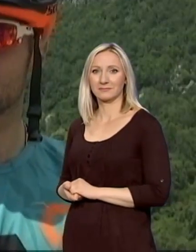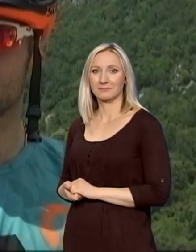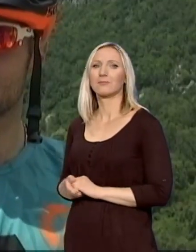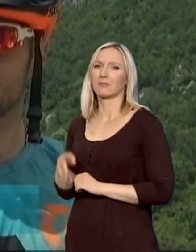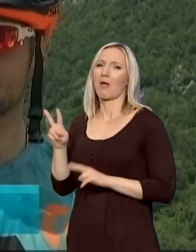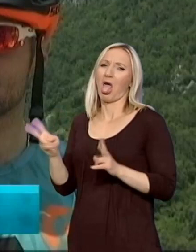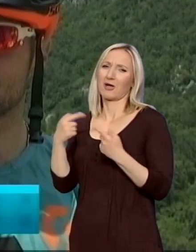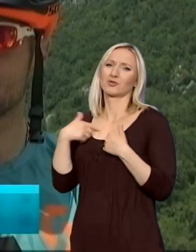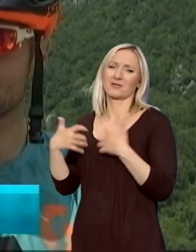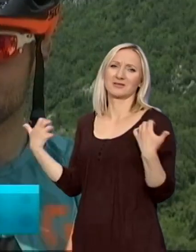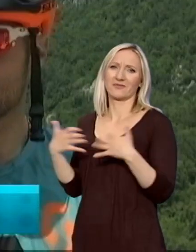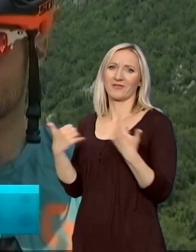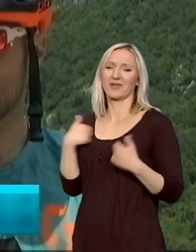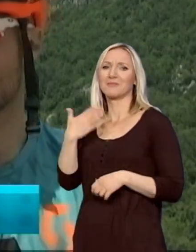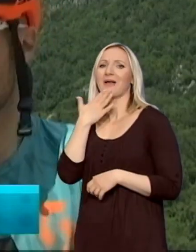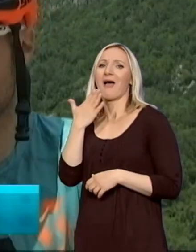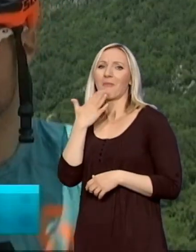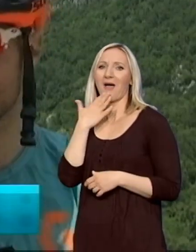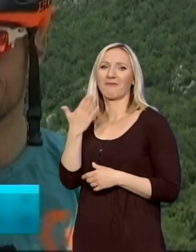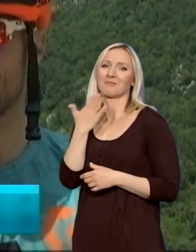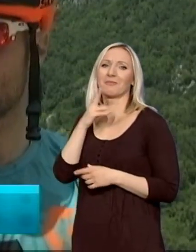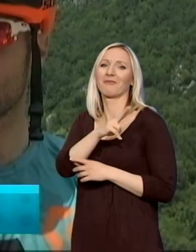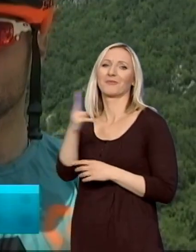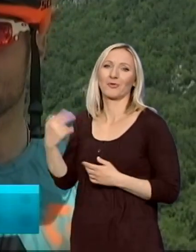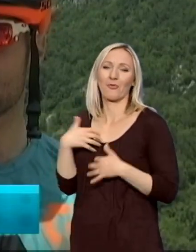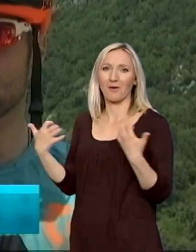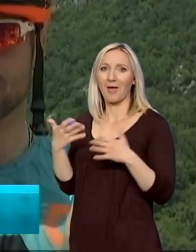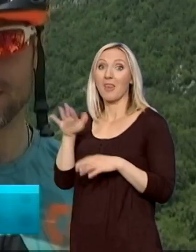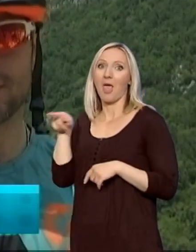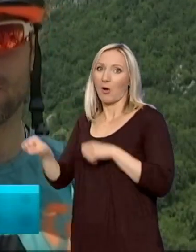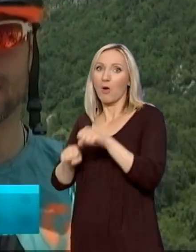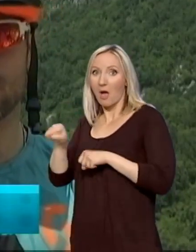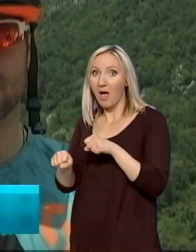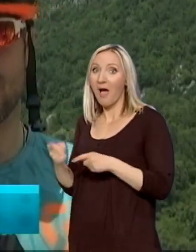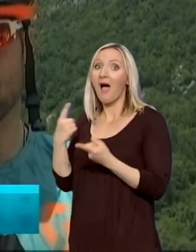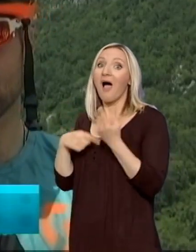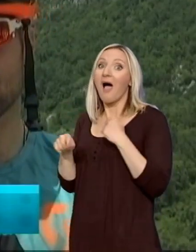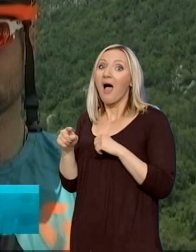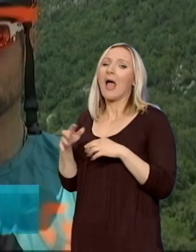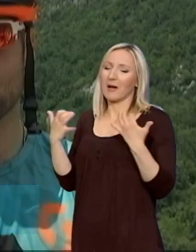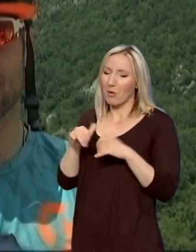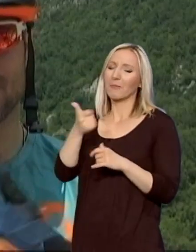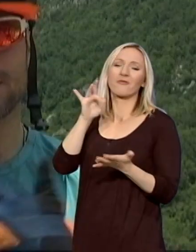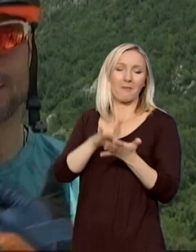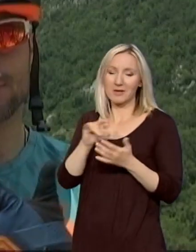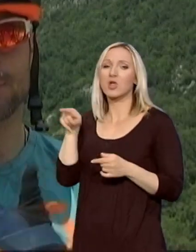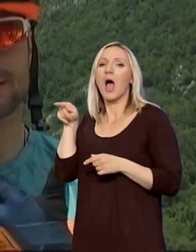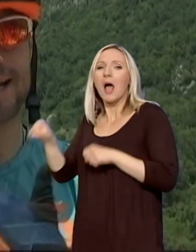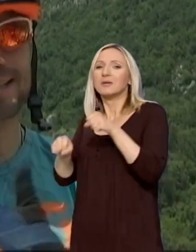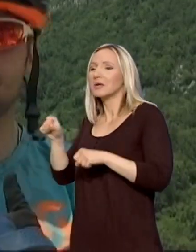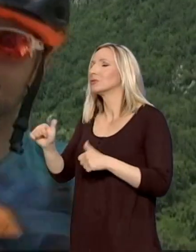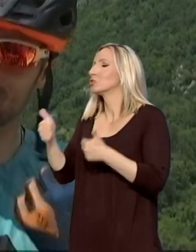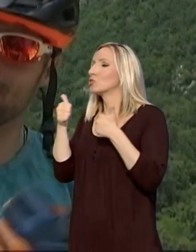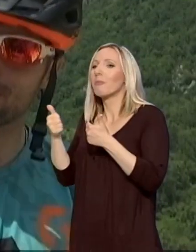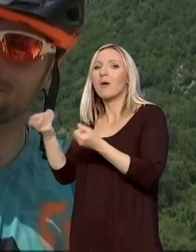Definitivno lakše da sviram i da se zabavljam s tim i da zabavljam ljude. Nego ovo, pa draže svakako harmonika, ali ovo je super jača psihu i